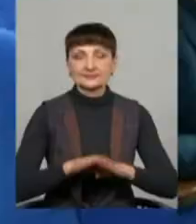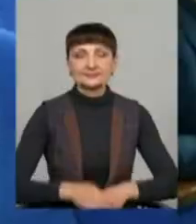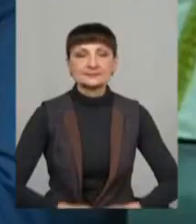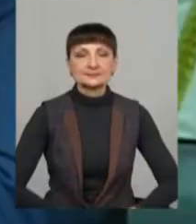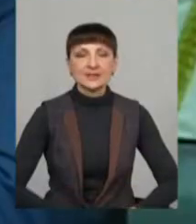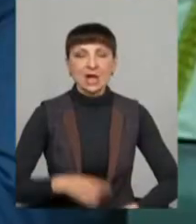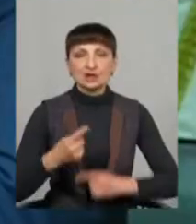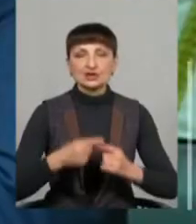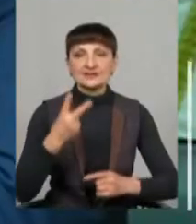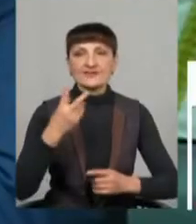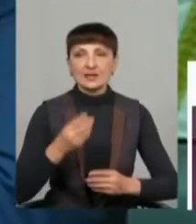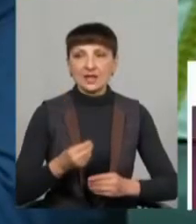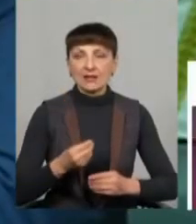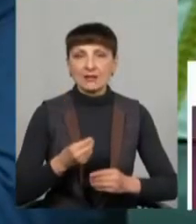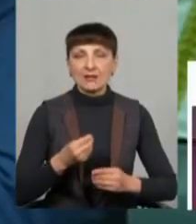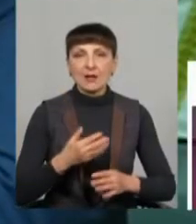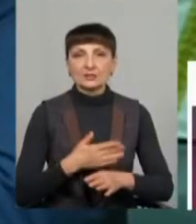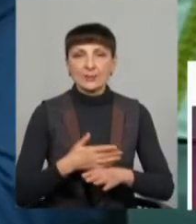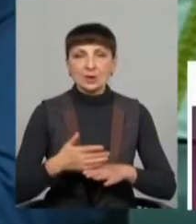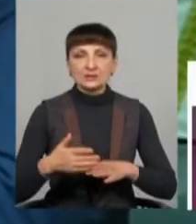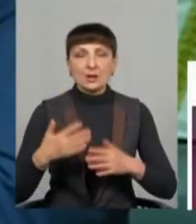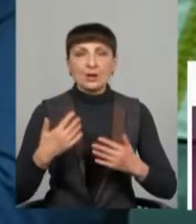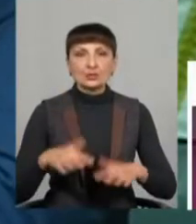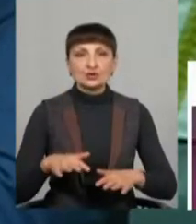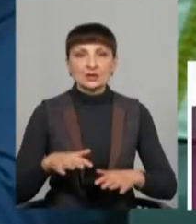2 дня после регистрации уголовного дела судом уже